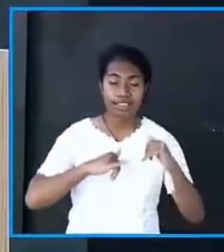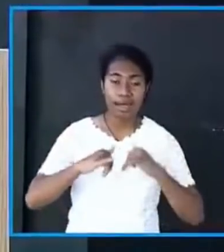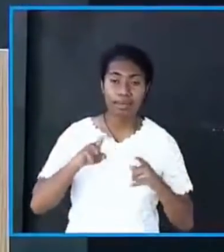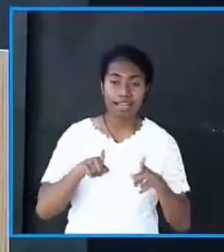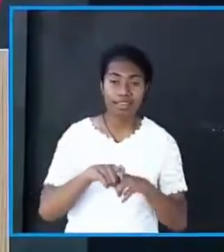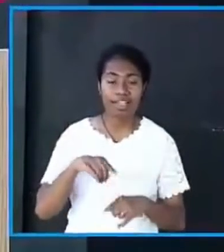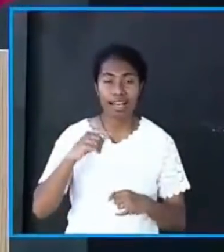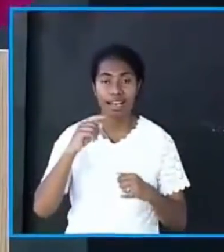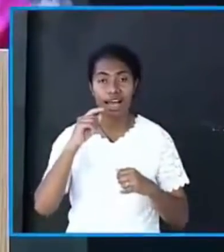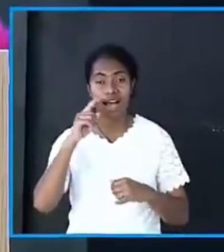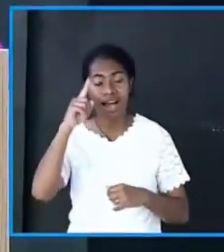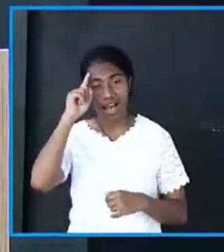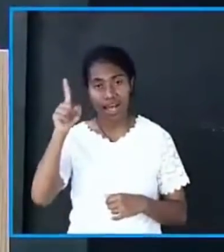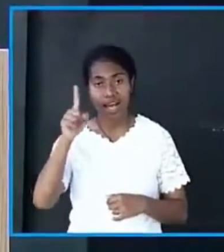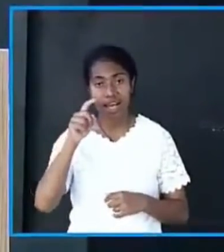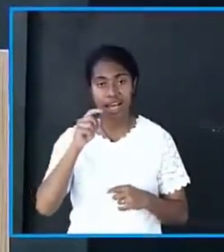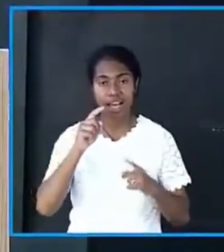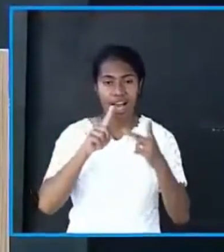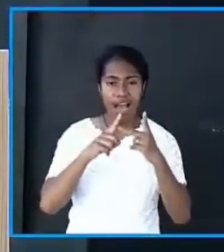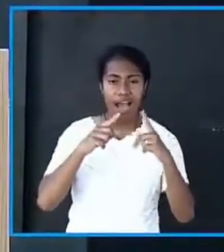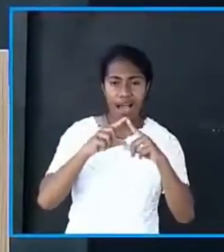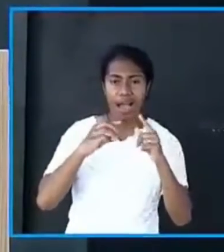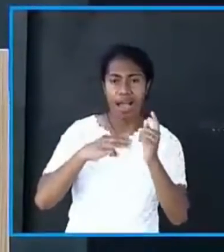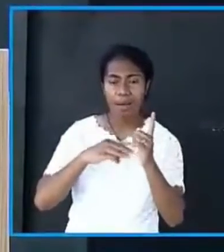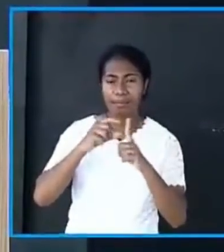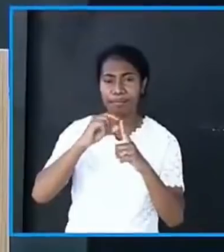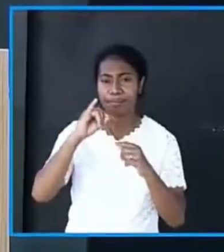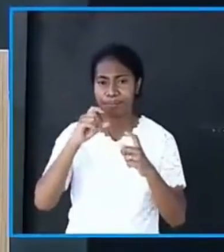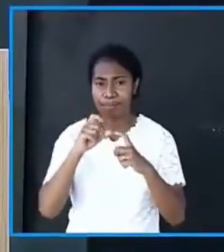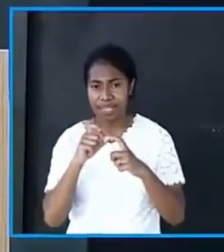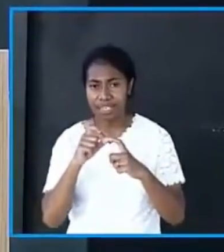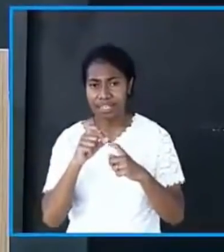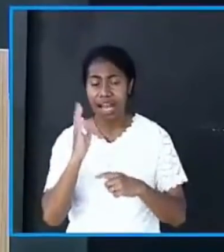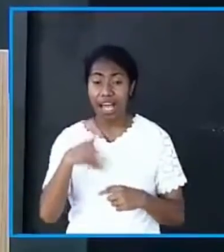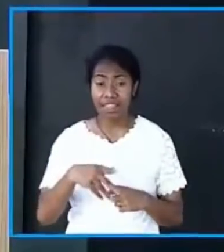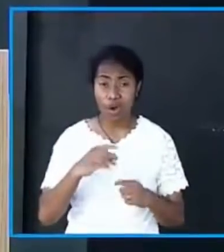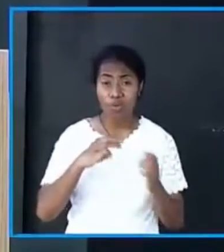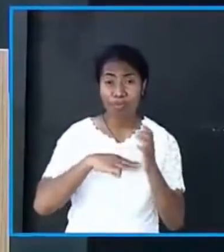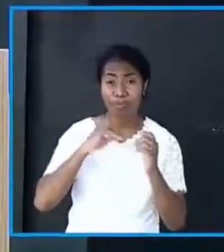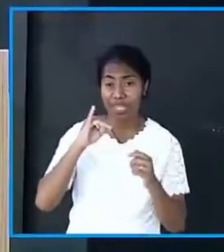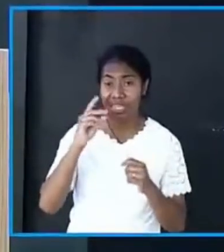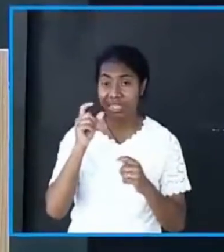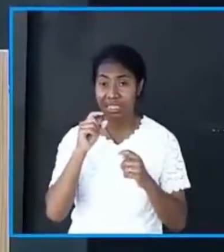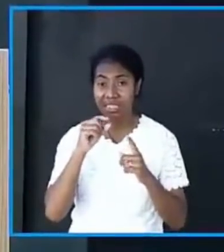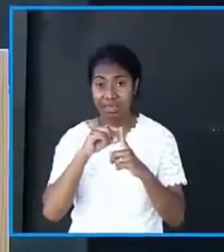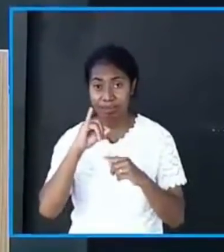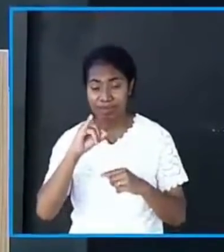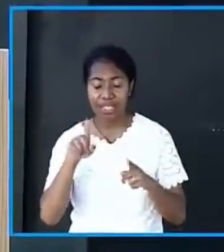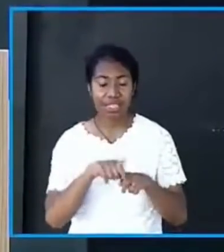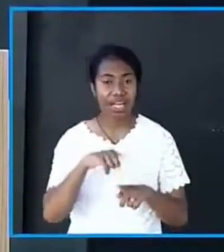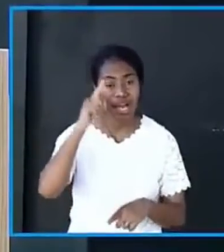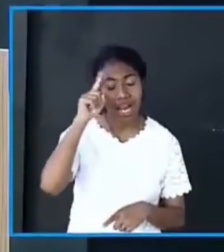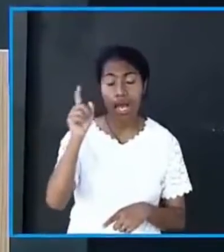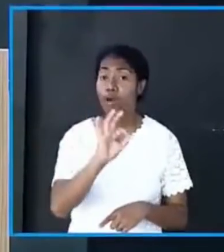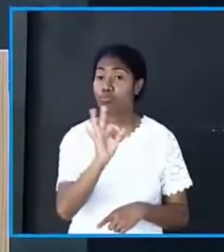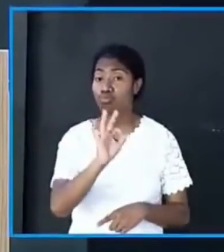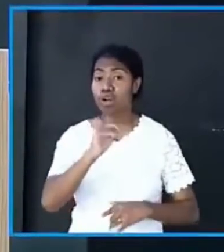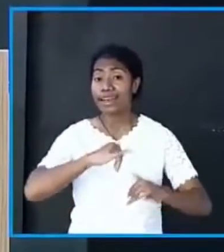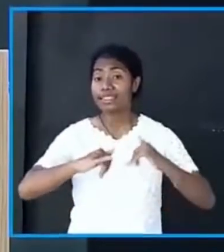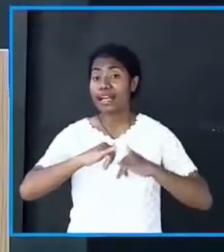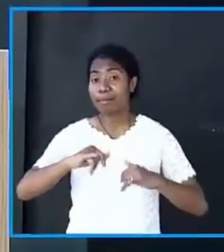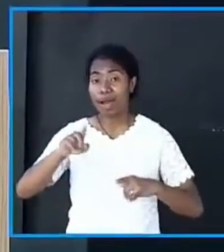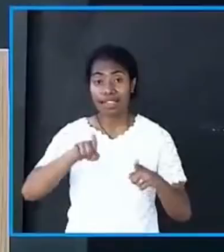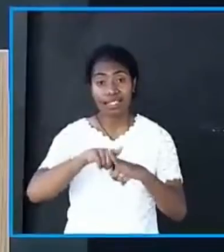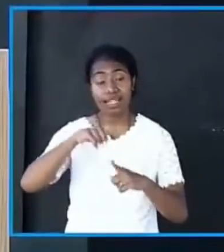hampir sama seperti Allah tapi ingat cuma mirip cuma hampir sama kita bukan